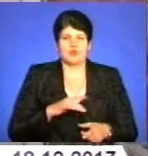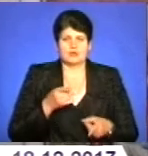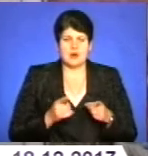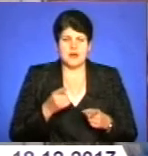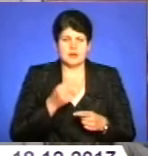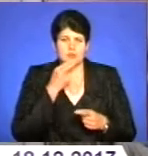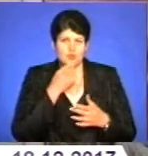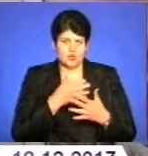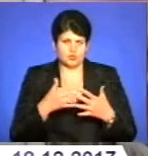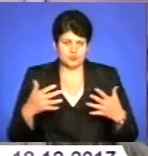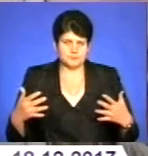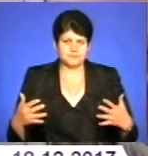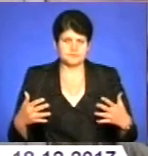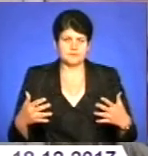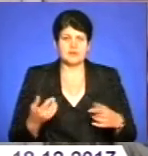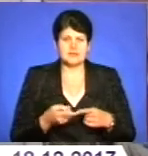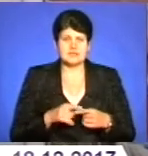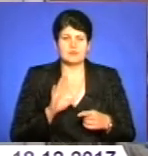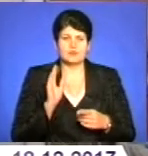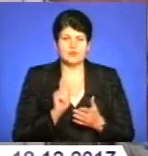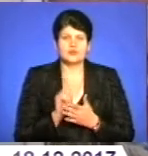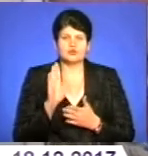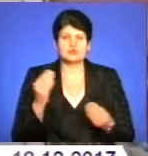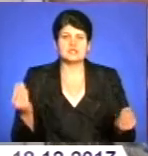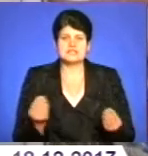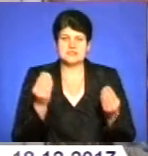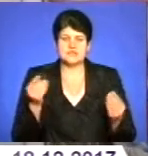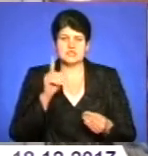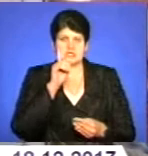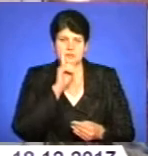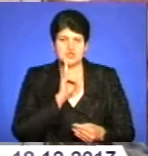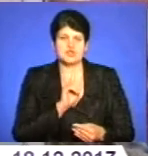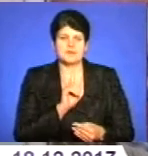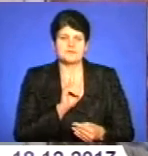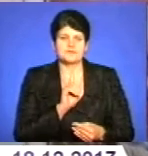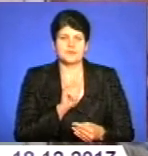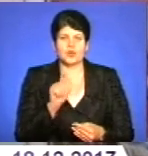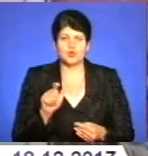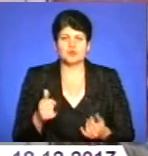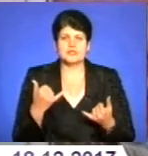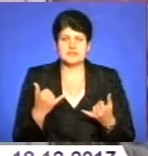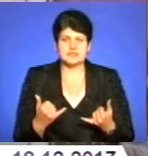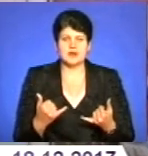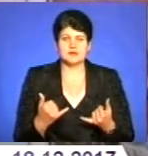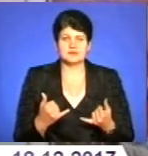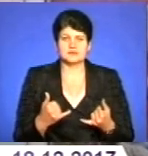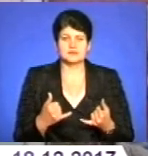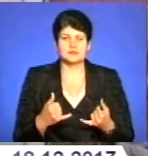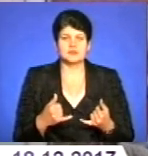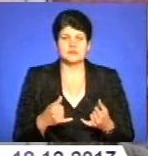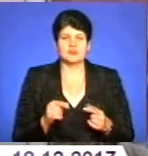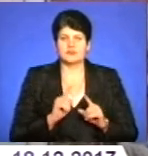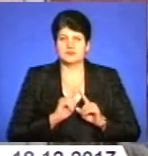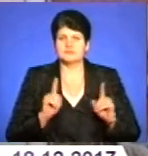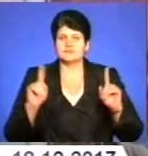то було все. Продукція має бути свіжою, смачною. Ну і люди зараз вибагливі, людина хоче